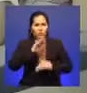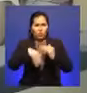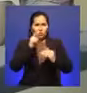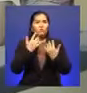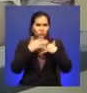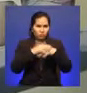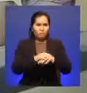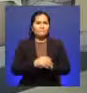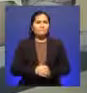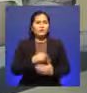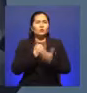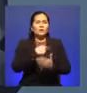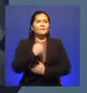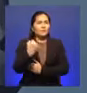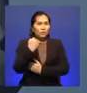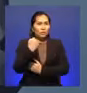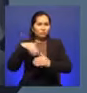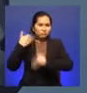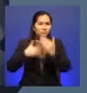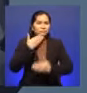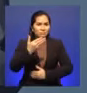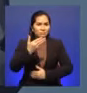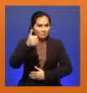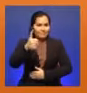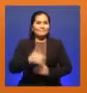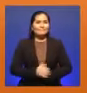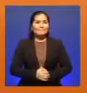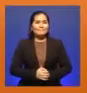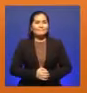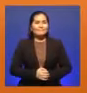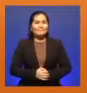จะไปสู่ความมั่นคงในอนาคตได้ครับ